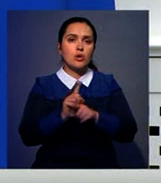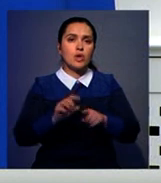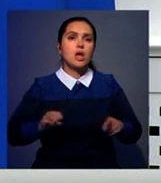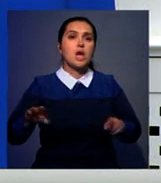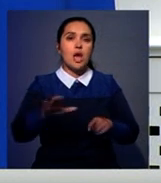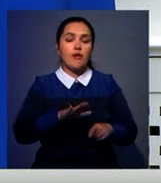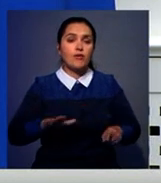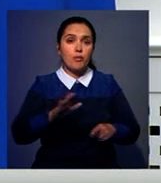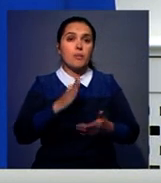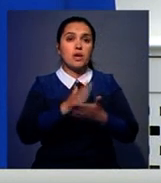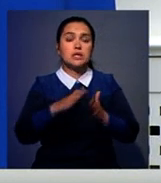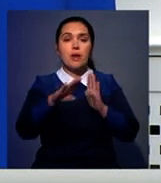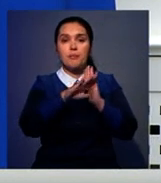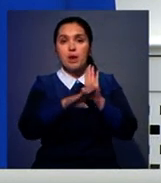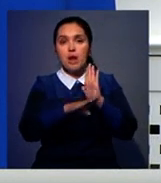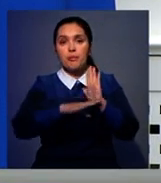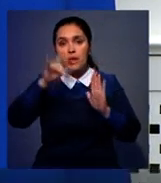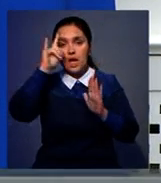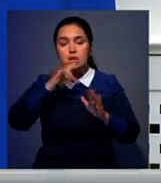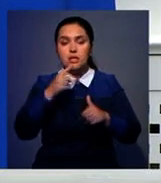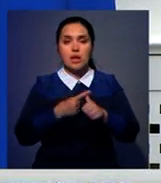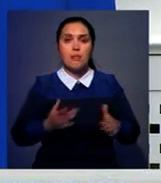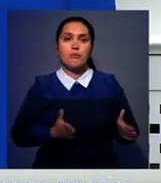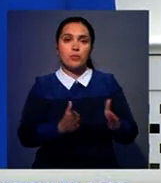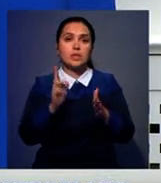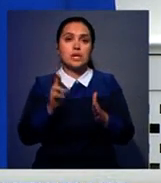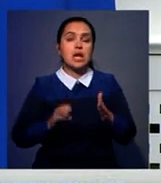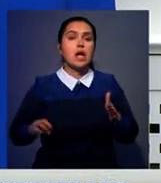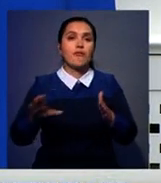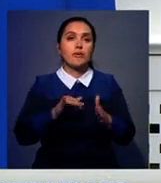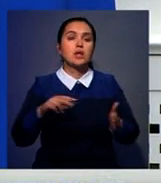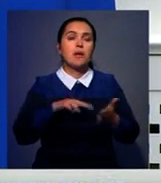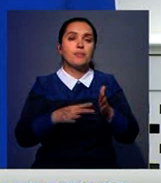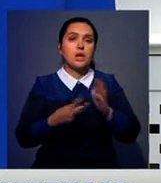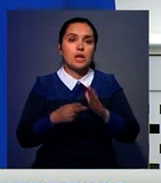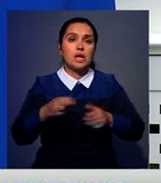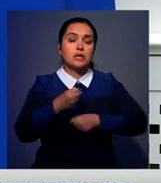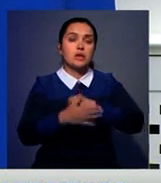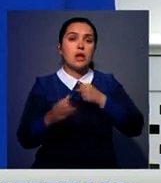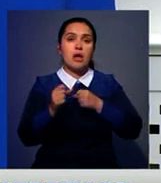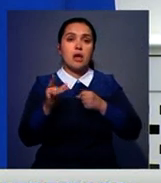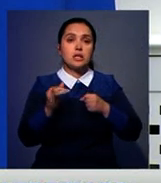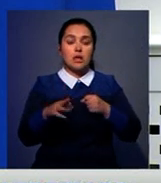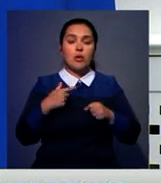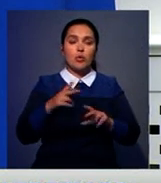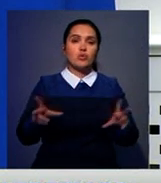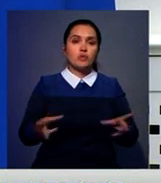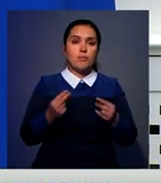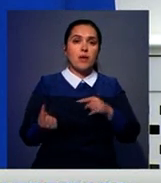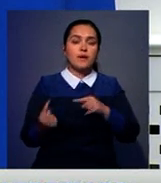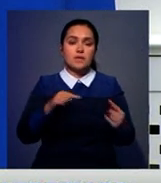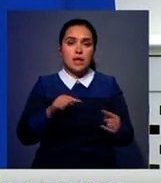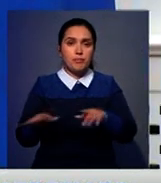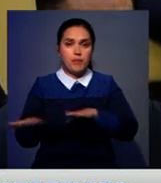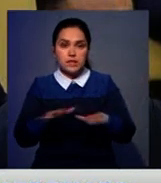Европы. Программа Казахстана «Путь к Европе» и стратегия ЕС для Центральной Азии – примеры нашего успешного